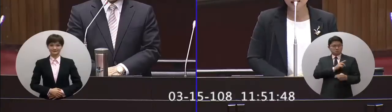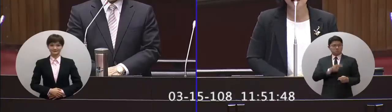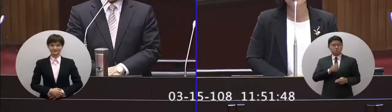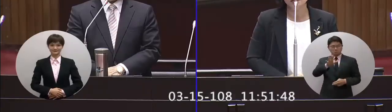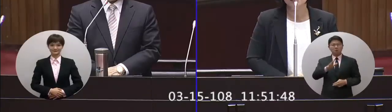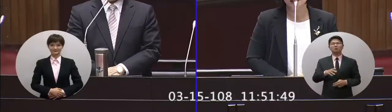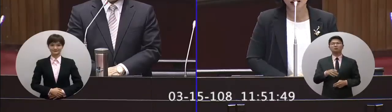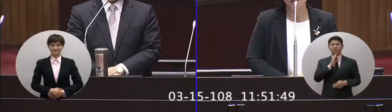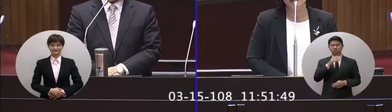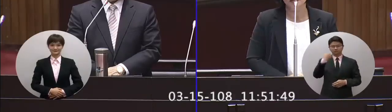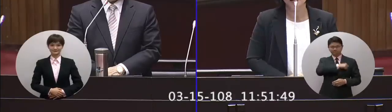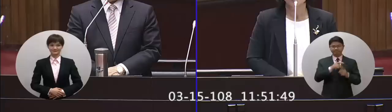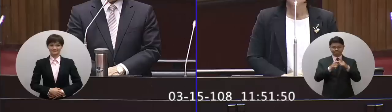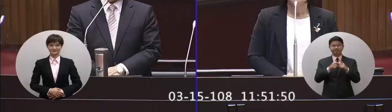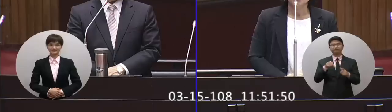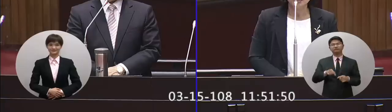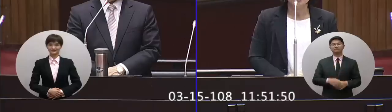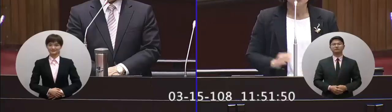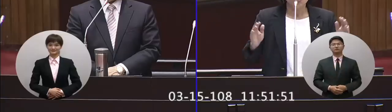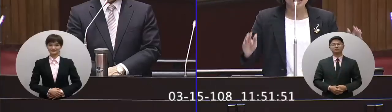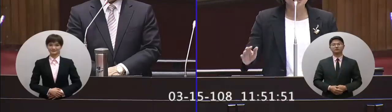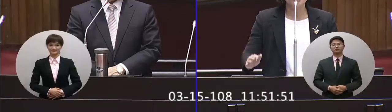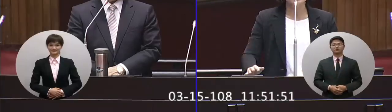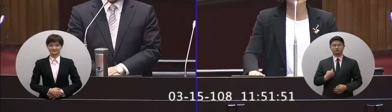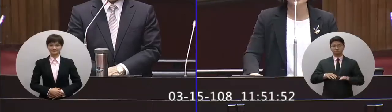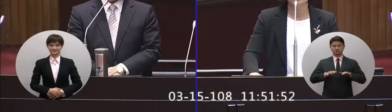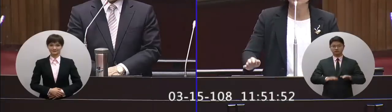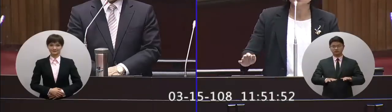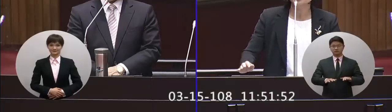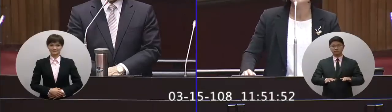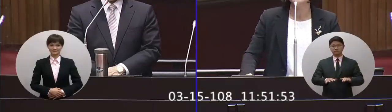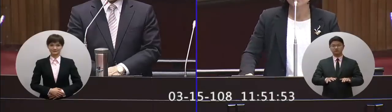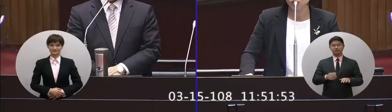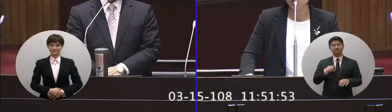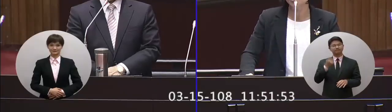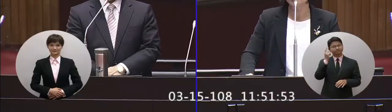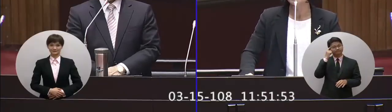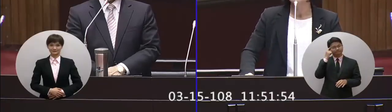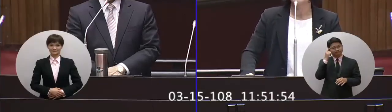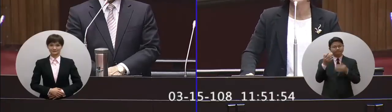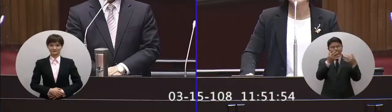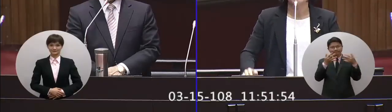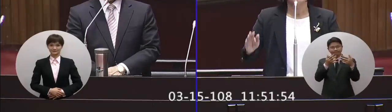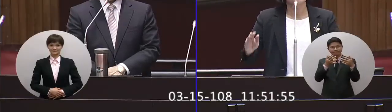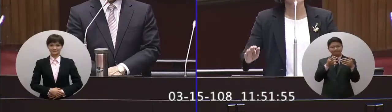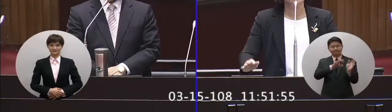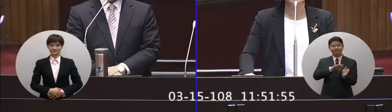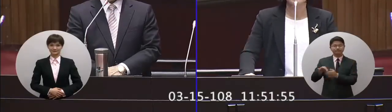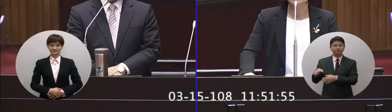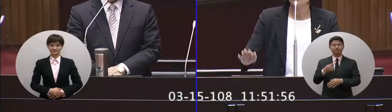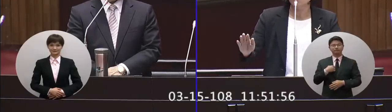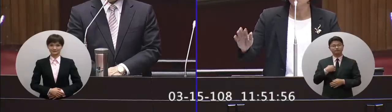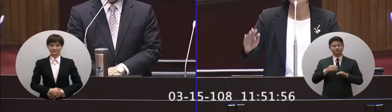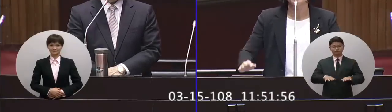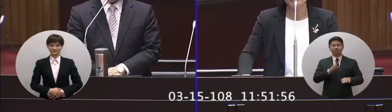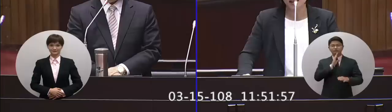个堂堂正正的台湾人。所以我今天在这里，与其说是一场质询，坦白讲，不如说